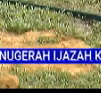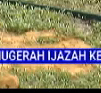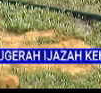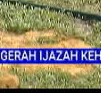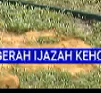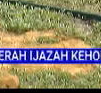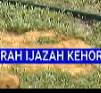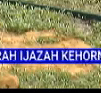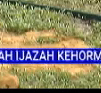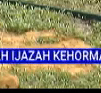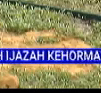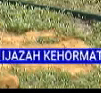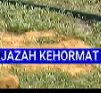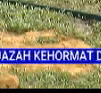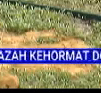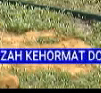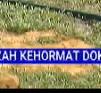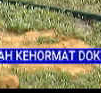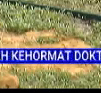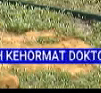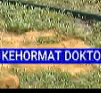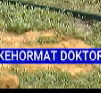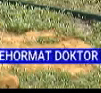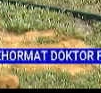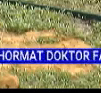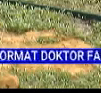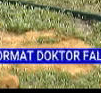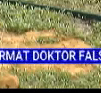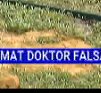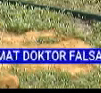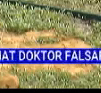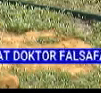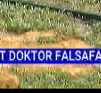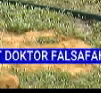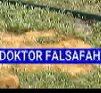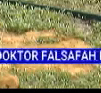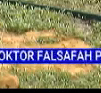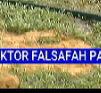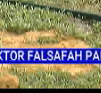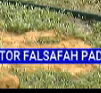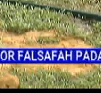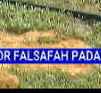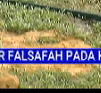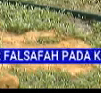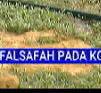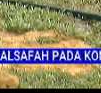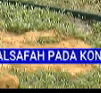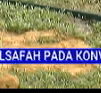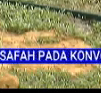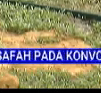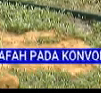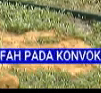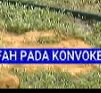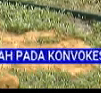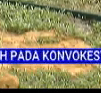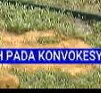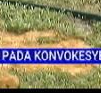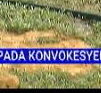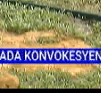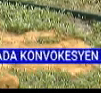Dengan kempen menanam 100 juta pokok di seluruh negara yang dilancarkan baru-baru ini oleh Perdana Menteri Tan Sri Muhyiddin